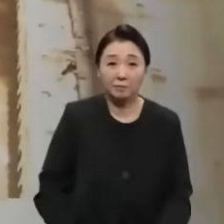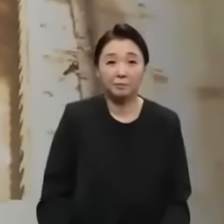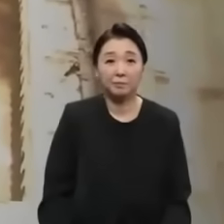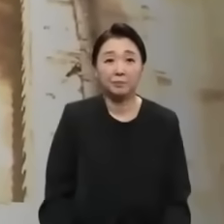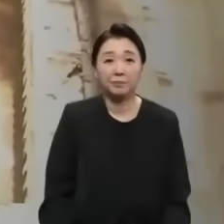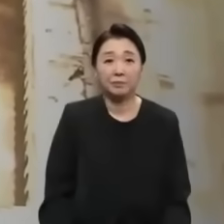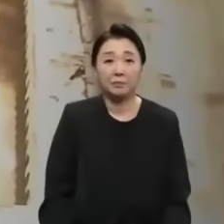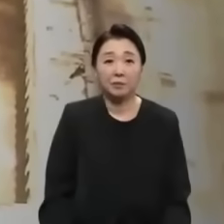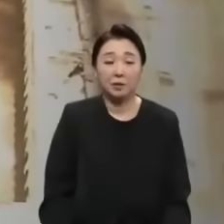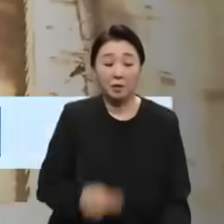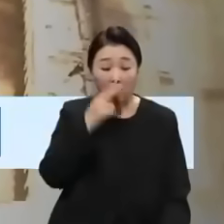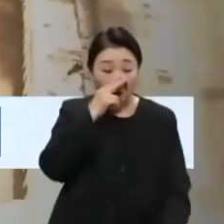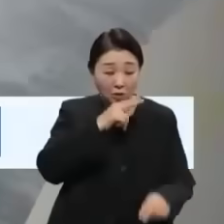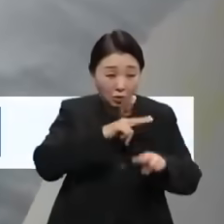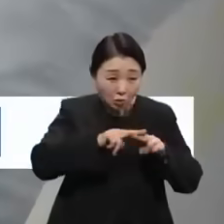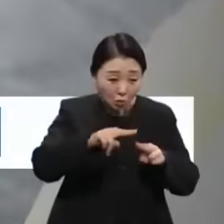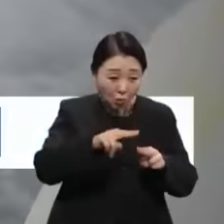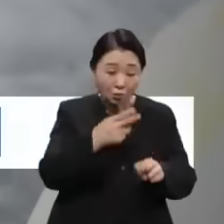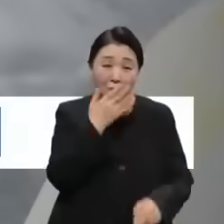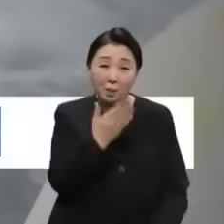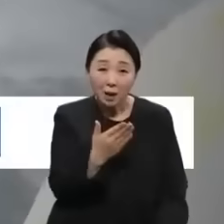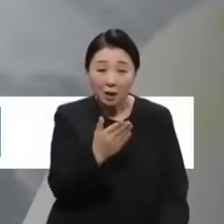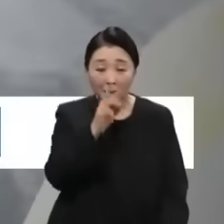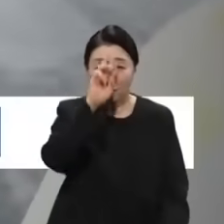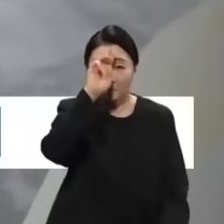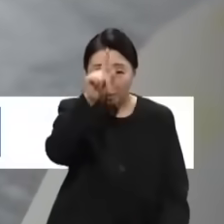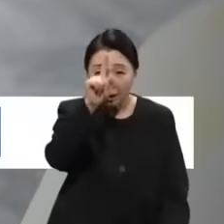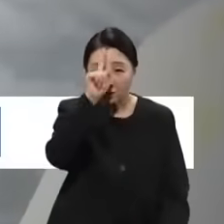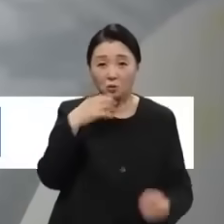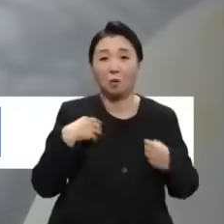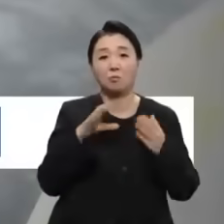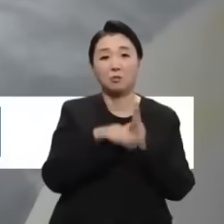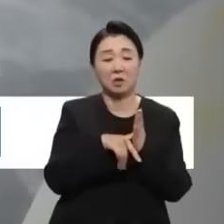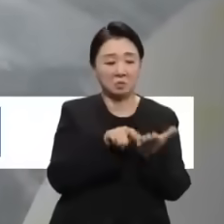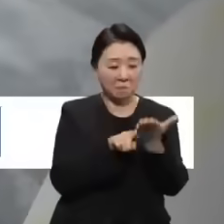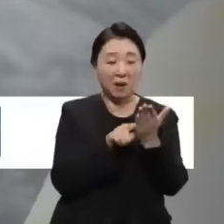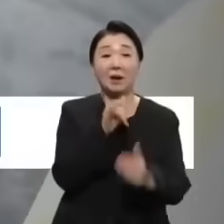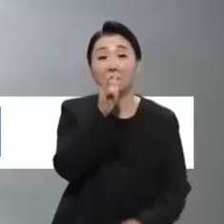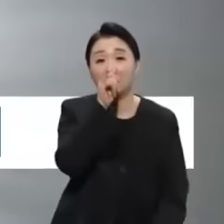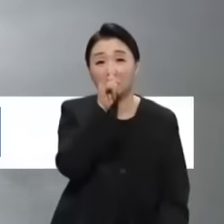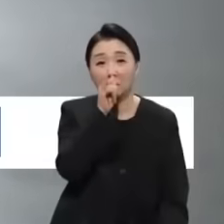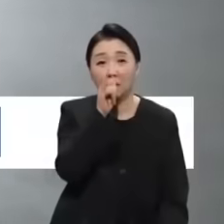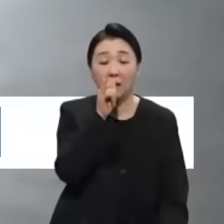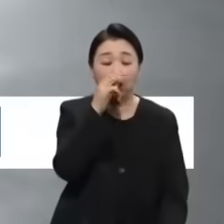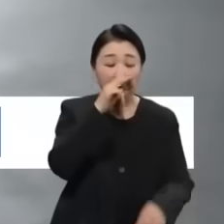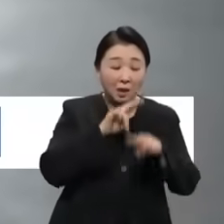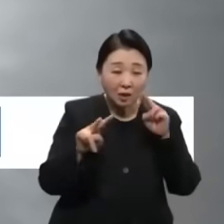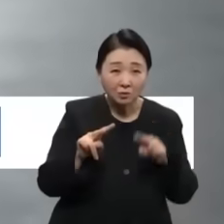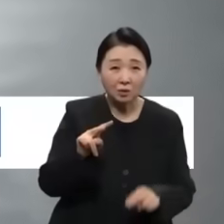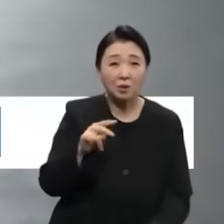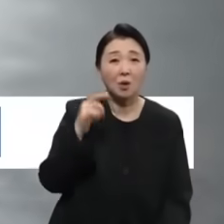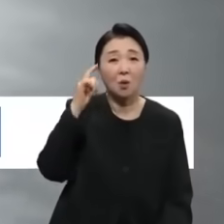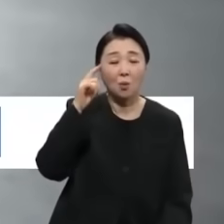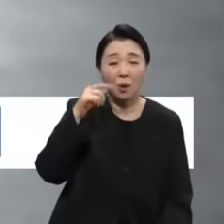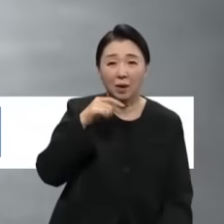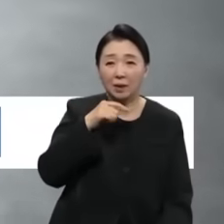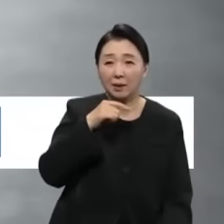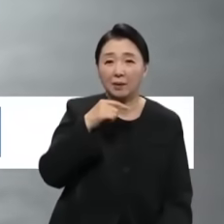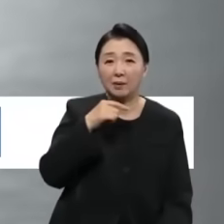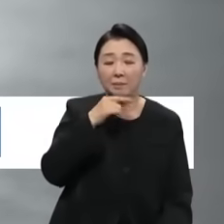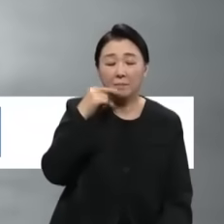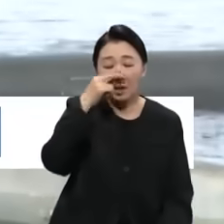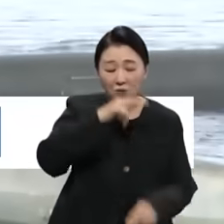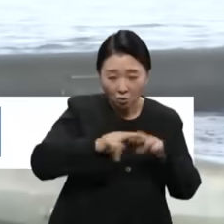가능성은 1976년 박정희 정부 당시에도 제기됐습니다 하지만 곧 원유가 아닌 정제된 경유로 밝혀지면서